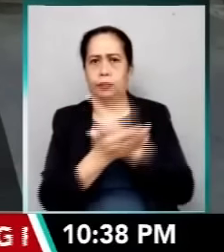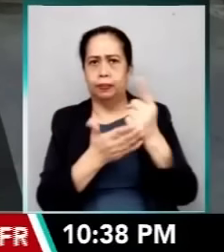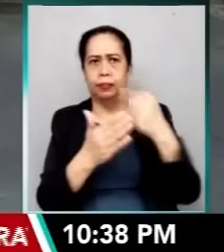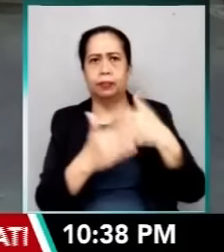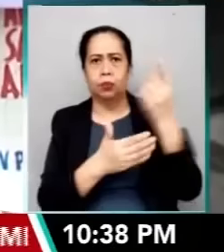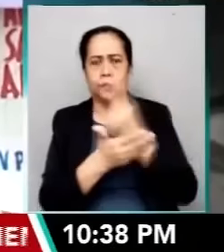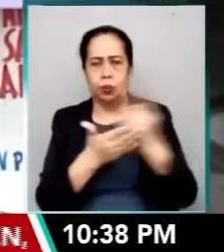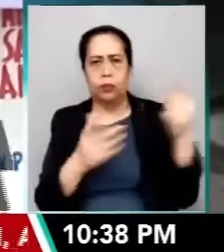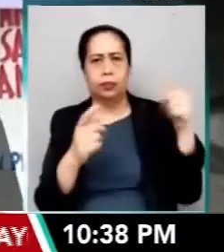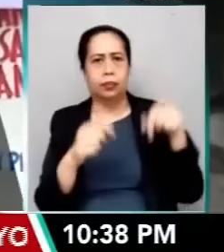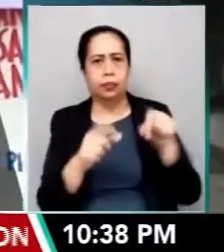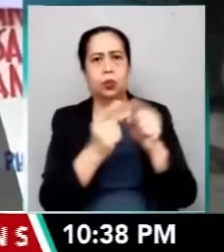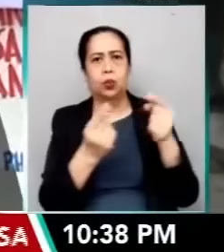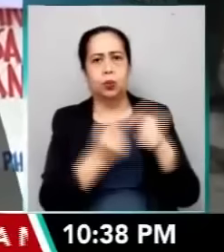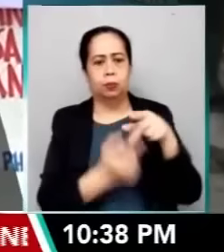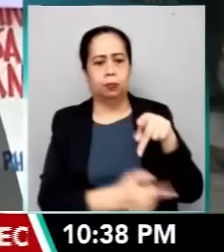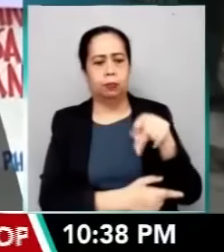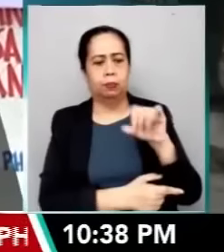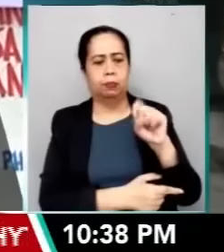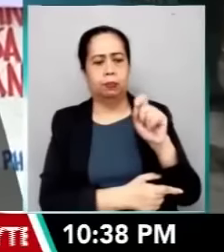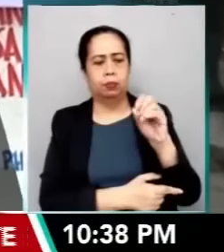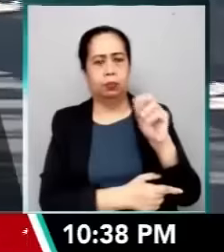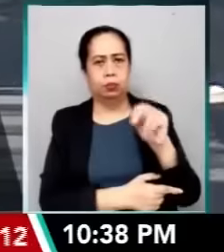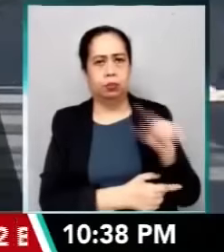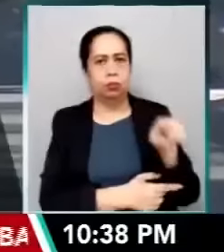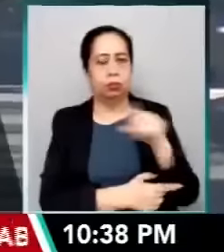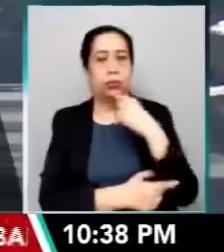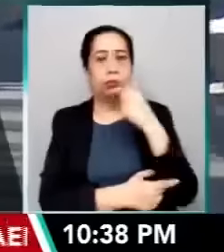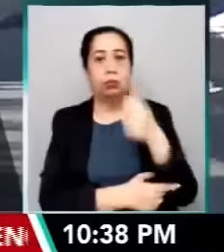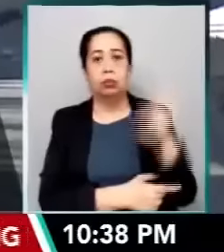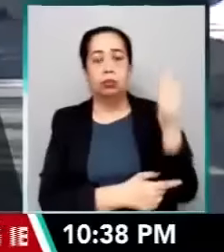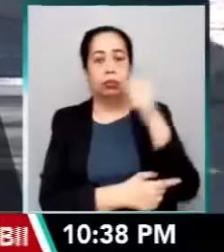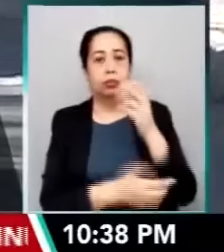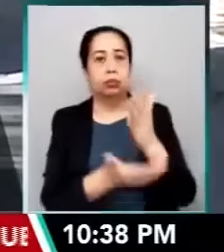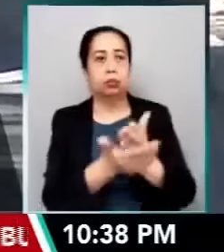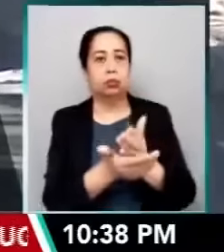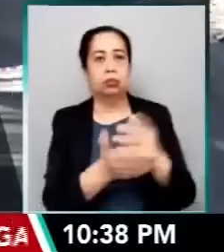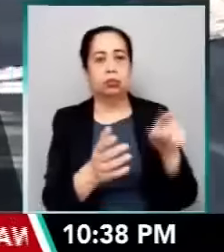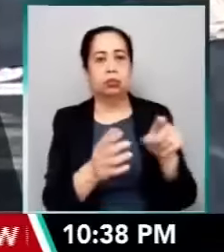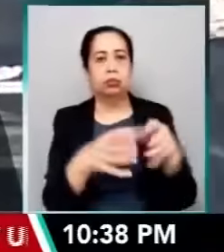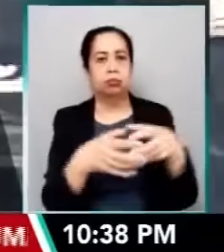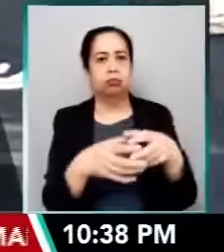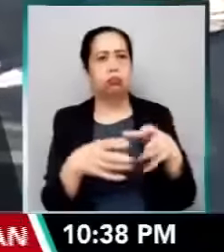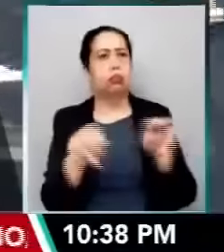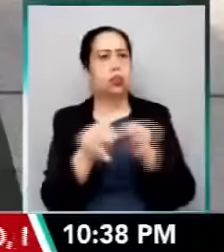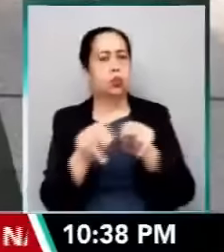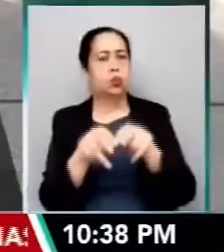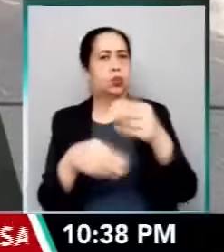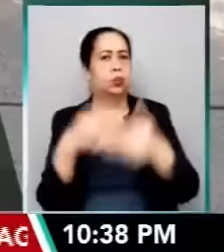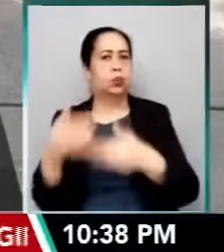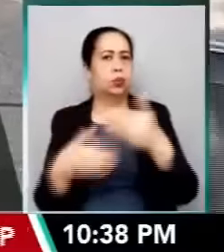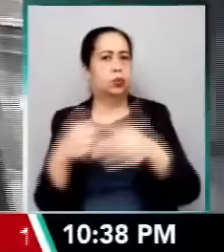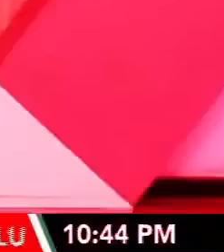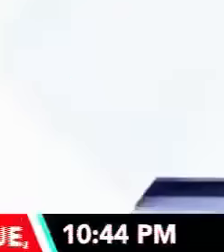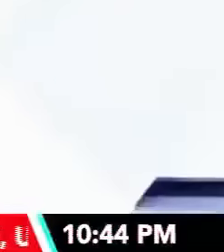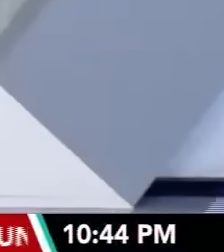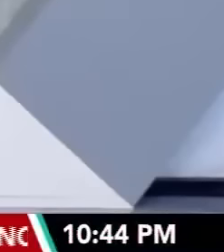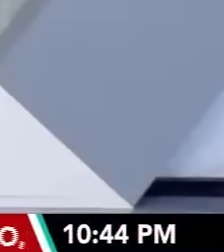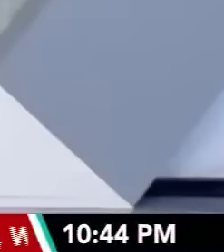Piston. Ayon naman sa Interagency Task Force on Tigil Pasada, nag-normalize na ang operasyon ng mga PUV sa Metro